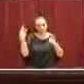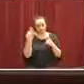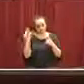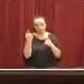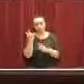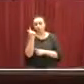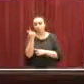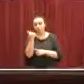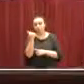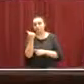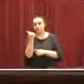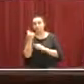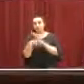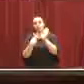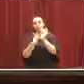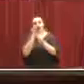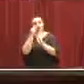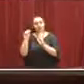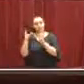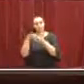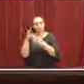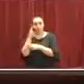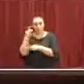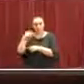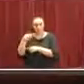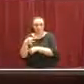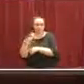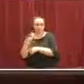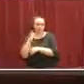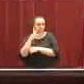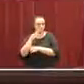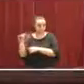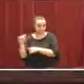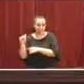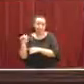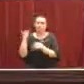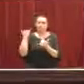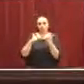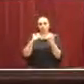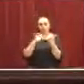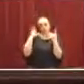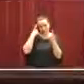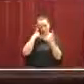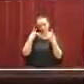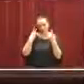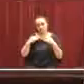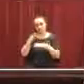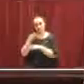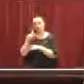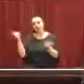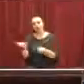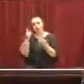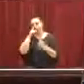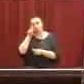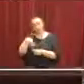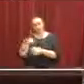els dopers que de forma irregular també el Partit Popular aquí a les Illes Balears va tenir en subvencions per la campanya del 2007. I crec que